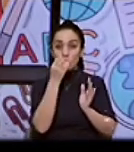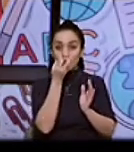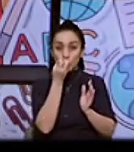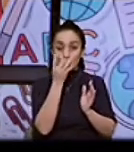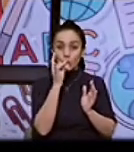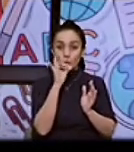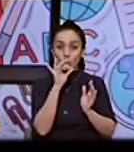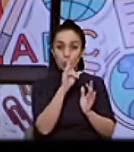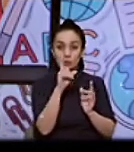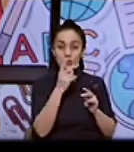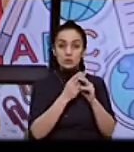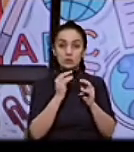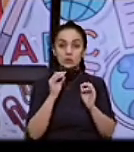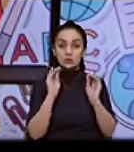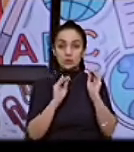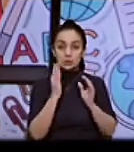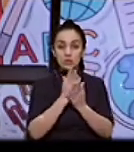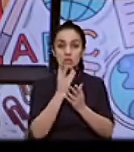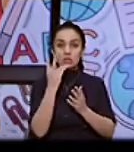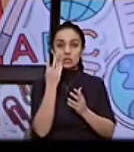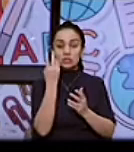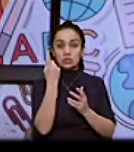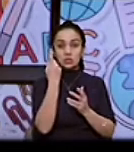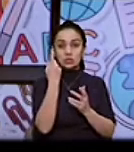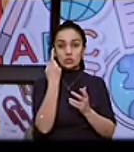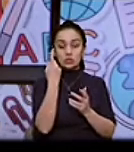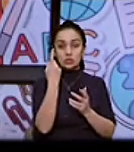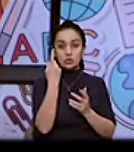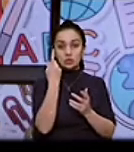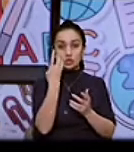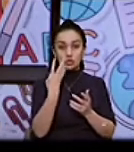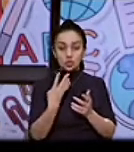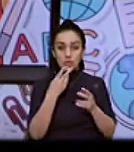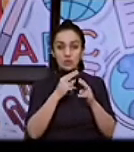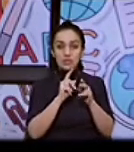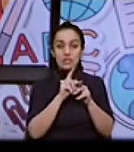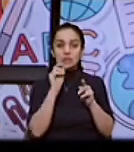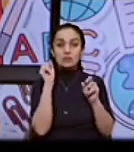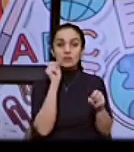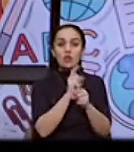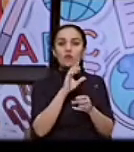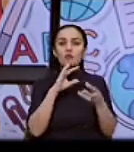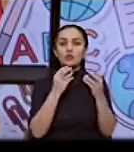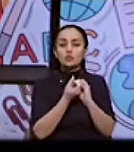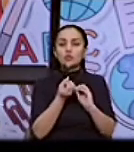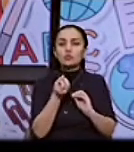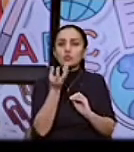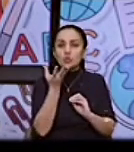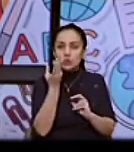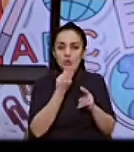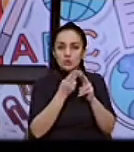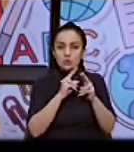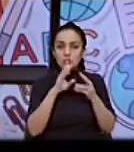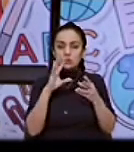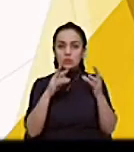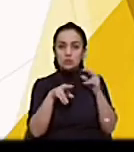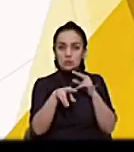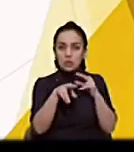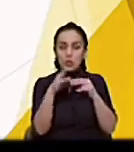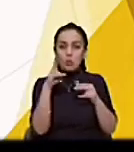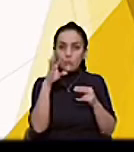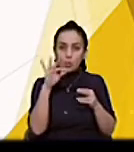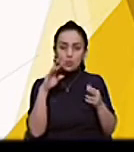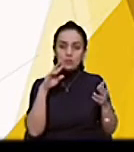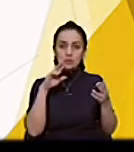роз. Это составляет четверть заказа. Сколько всего роз нужно срезать